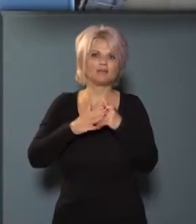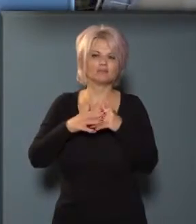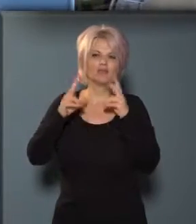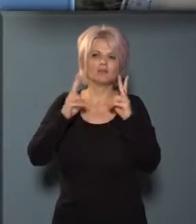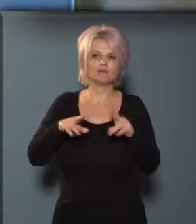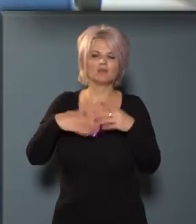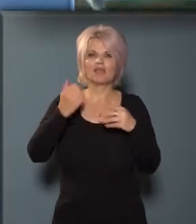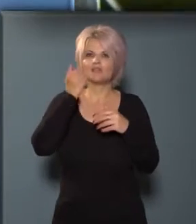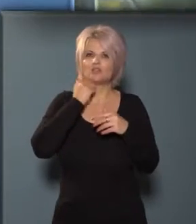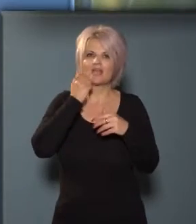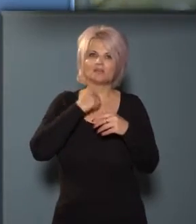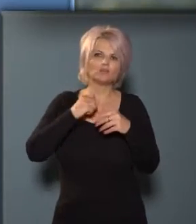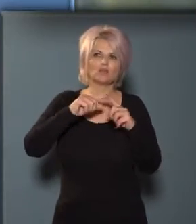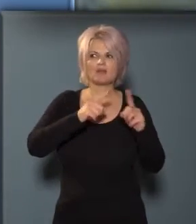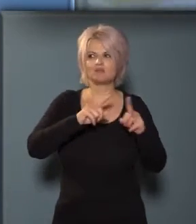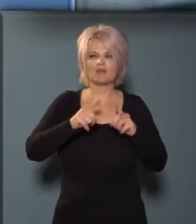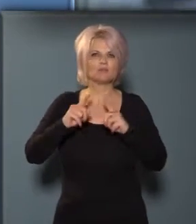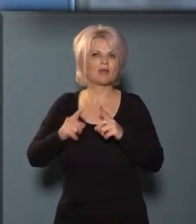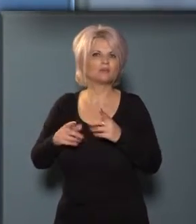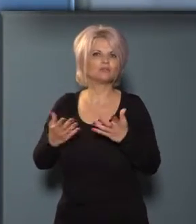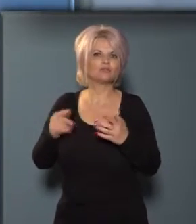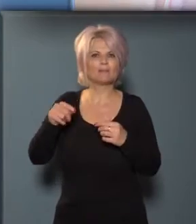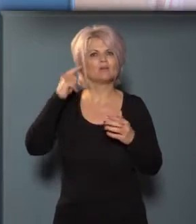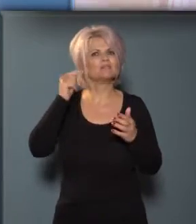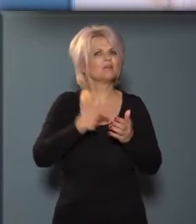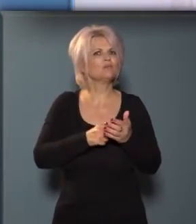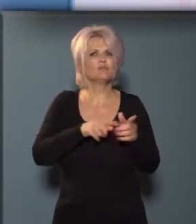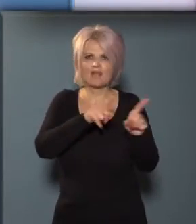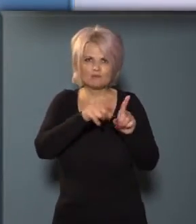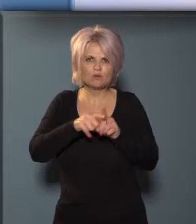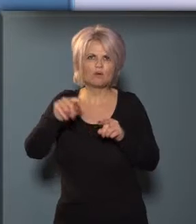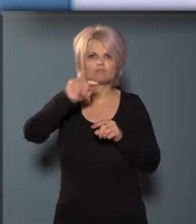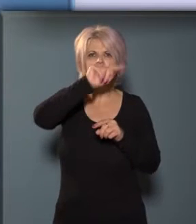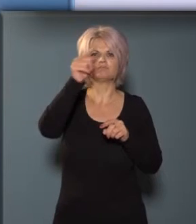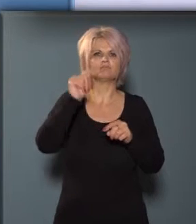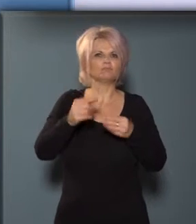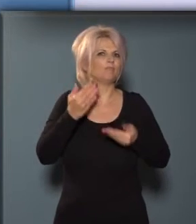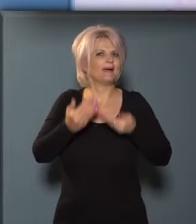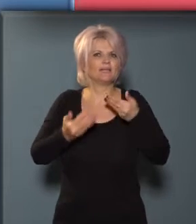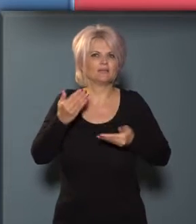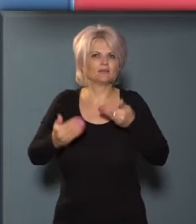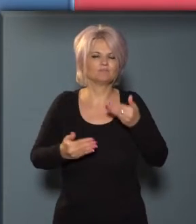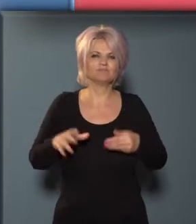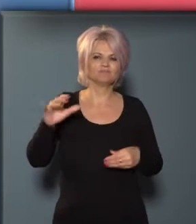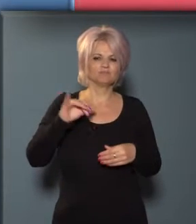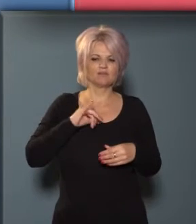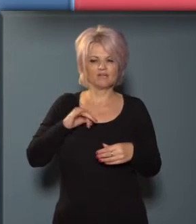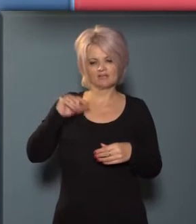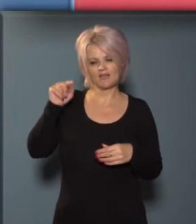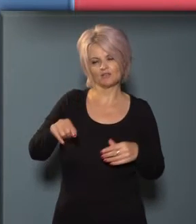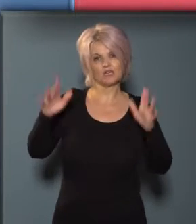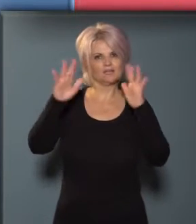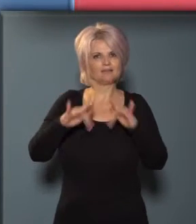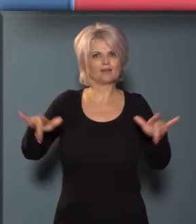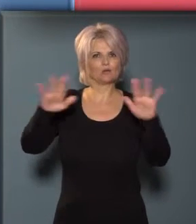vannak-e sajátosságok, eltérések, vagy ebből a szempontból homogénnek tekinthető a térség? Nagyon érdekes ez a